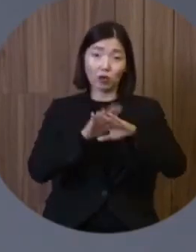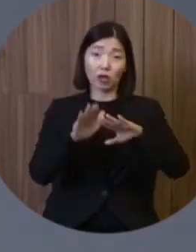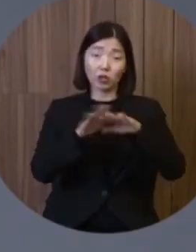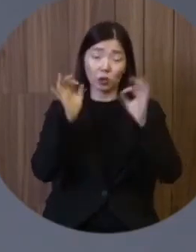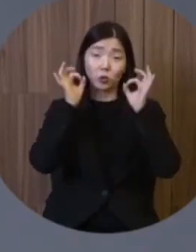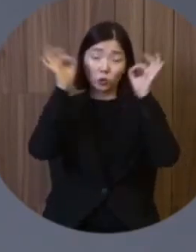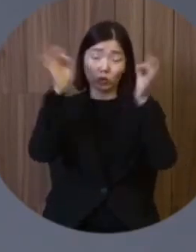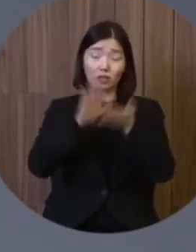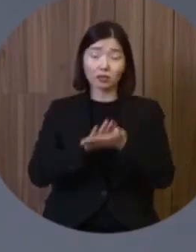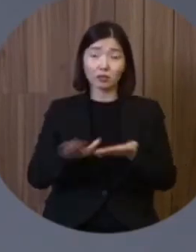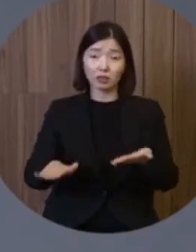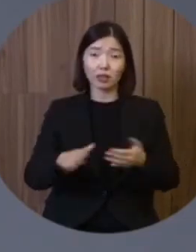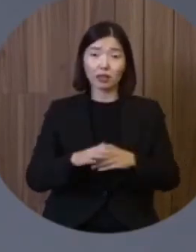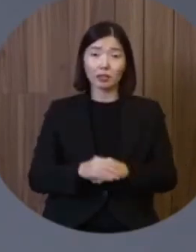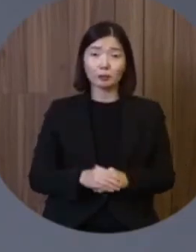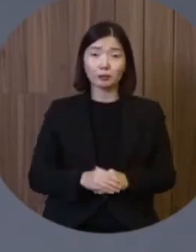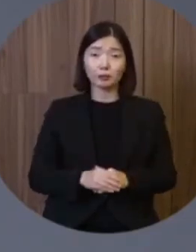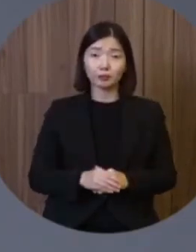가겠습니다.